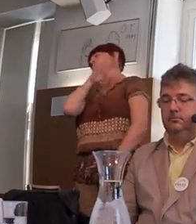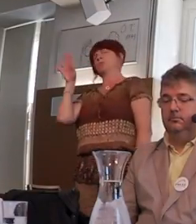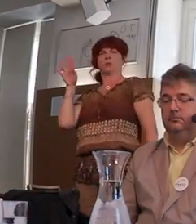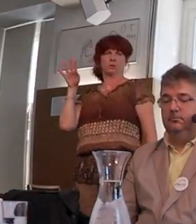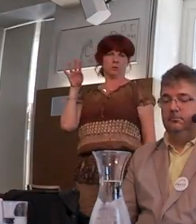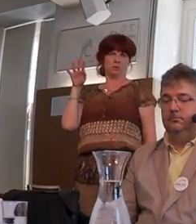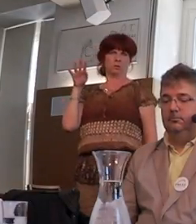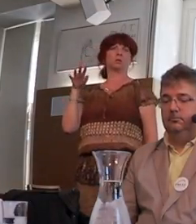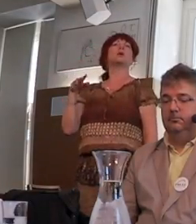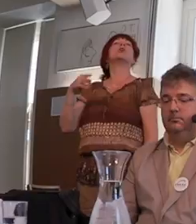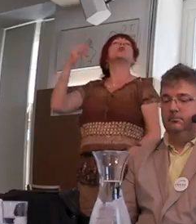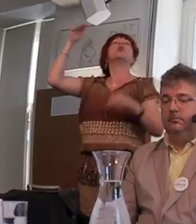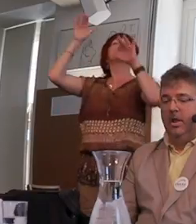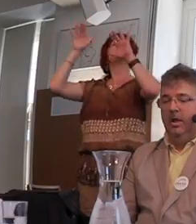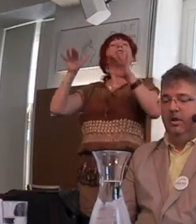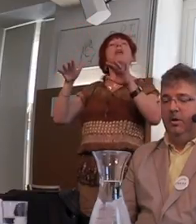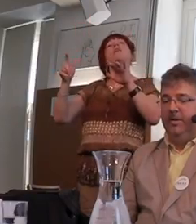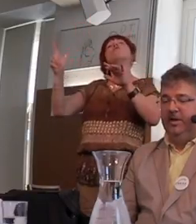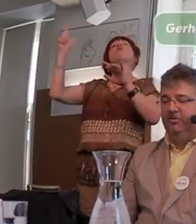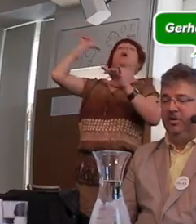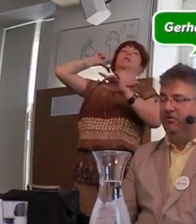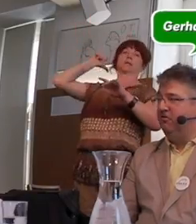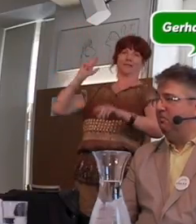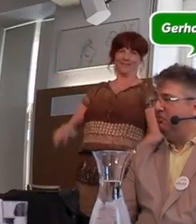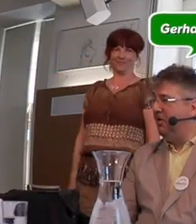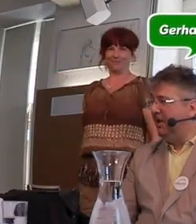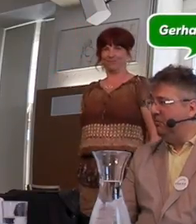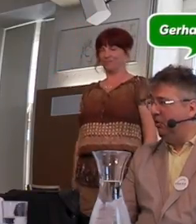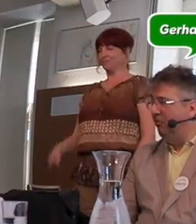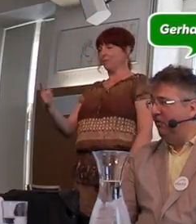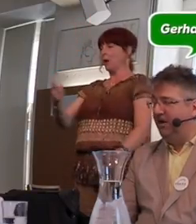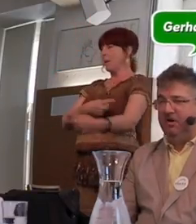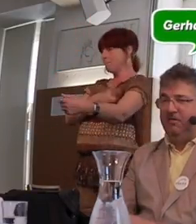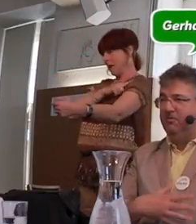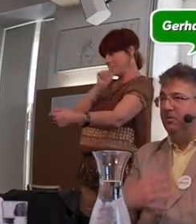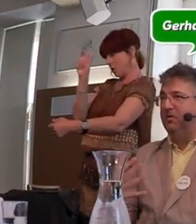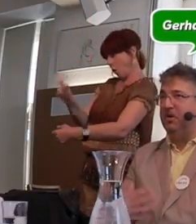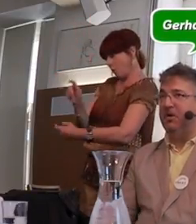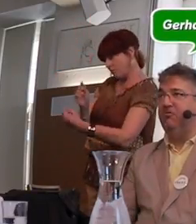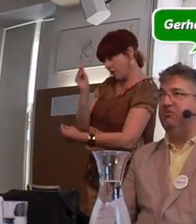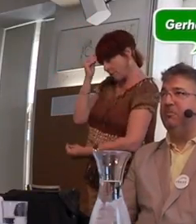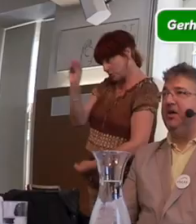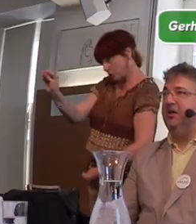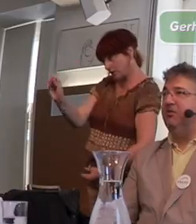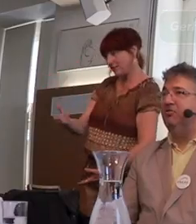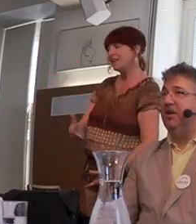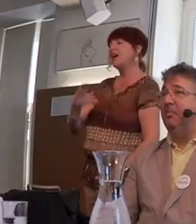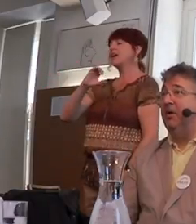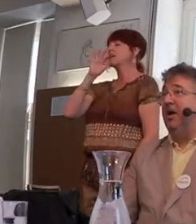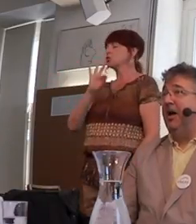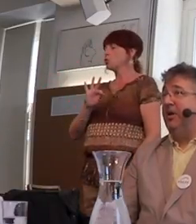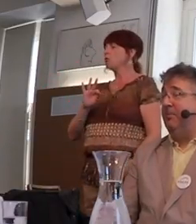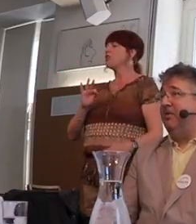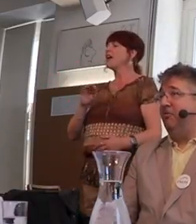wirklich Schnee von vorgestern. Ja, Martin Landstedt, das ist persönlich angesprochen worden. Ich weiß nicht, ob ich den Christoph Dierenbacher richtig verstanden